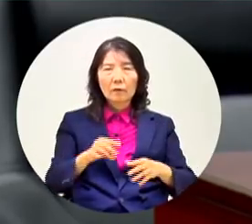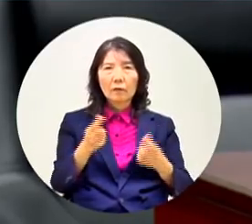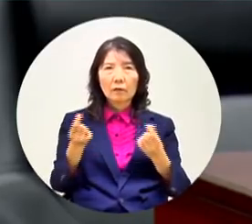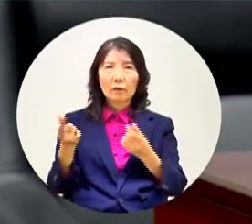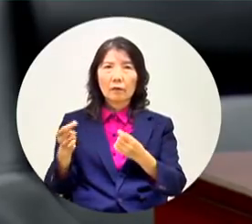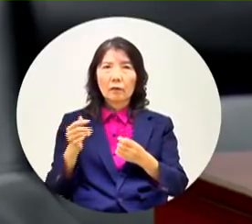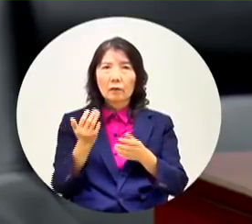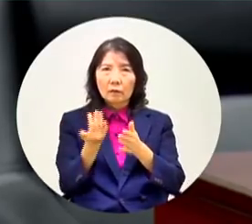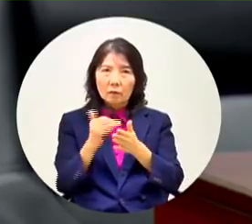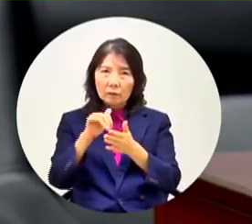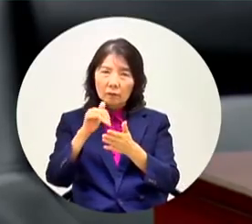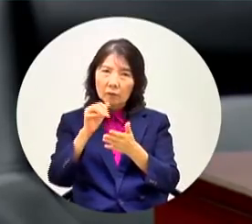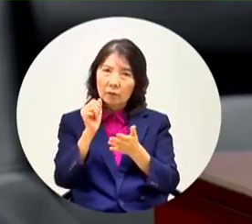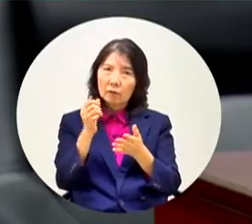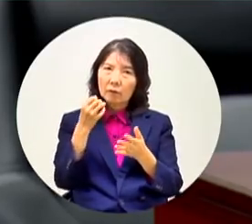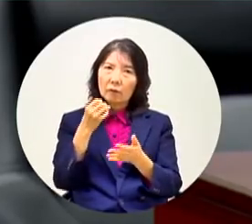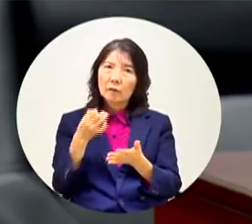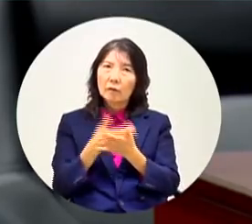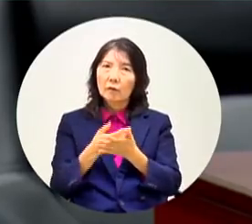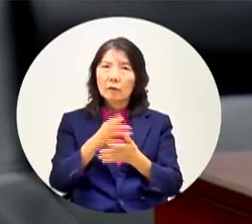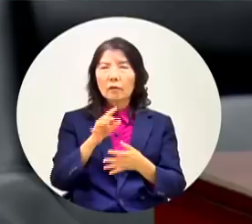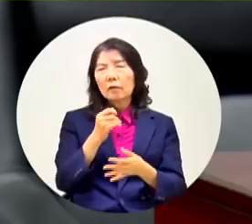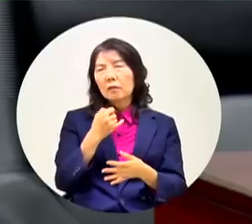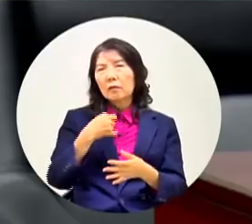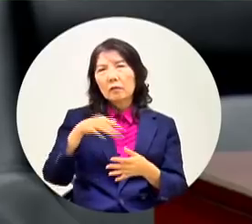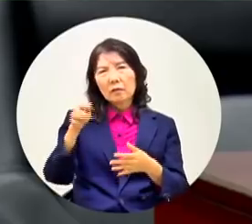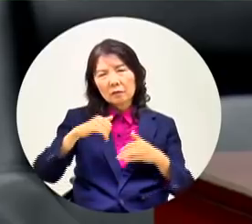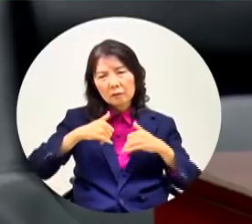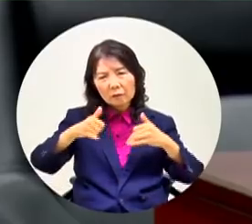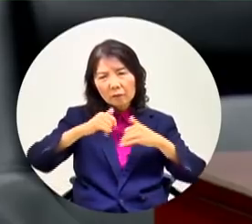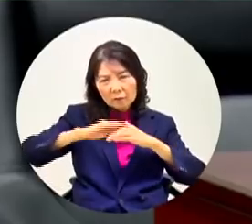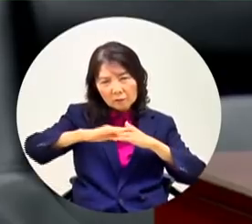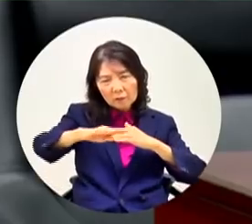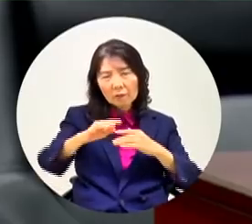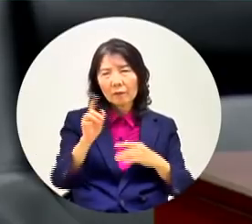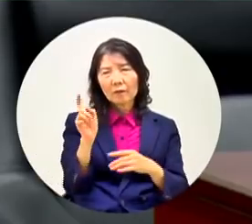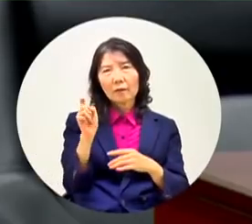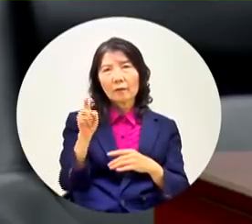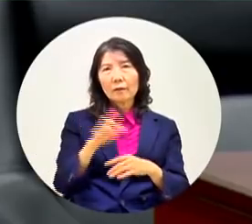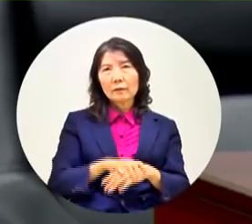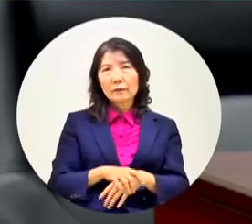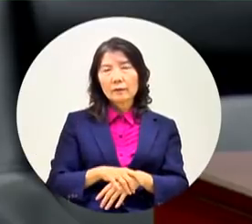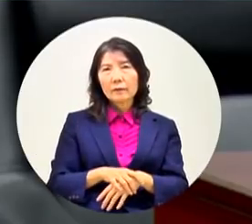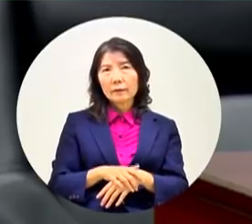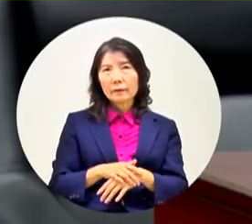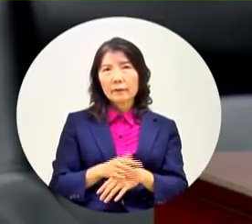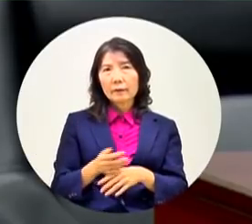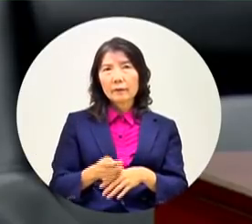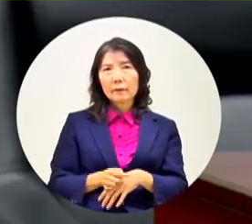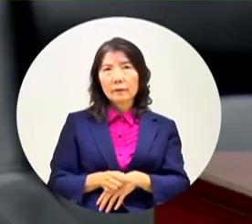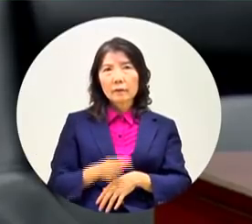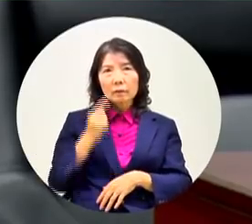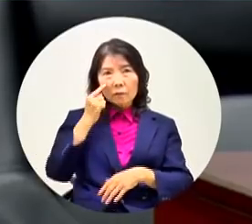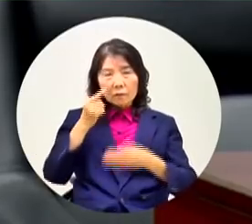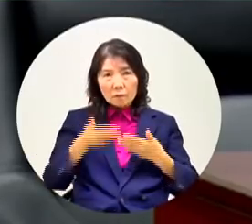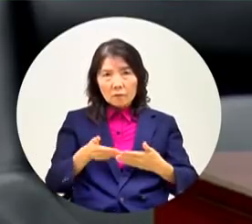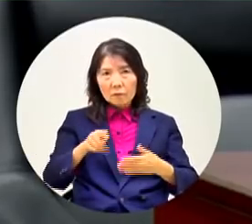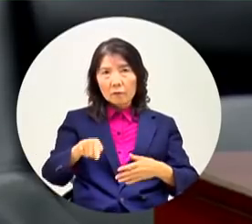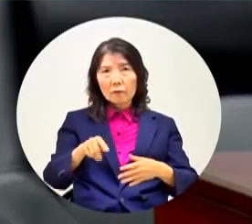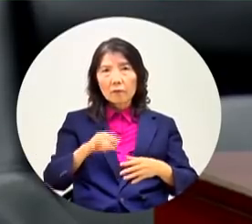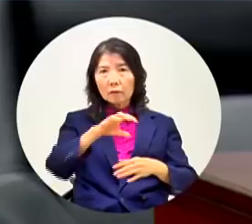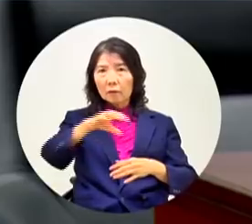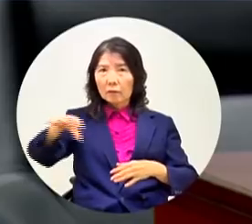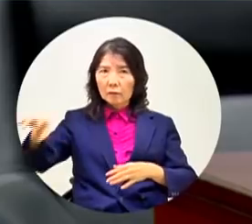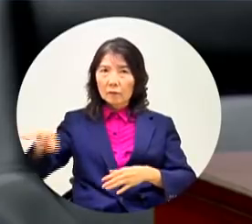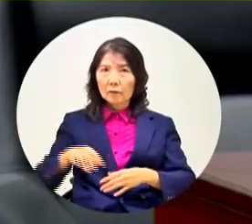算无够，我相信恁嘛无能力去做几条路。好，当然是预算，咱爱去重视，包括我们地方，